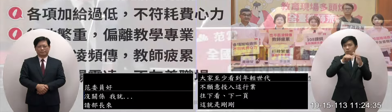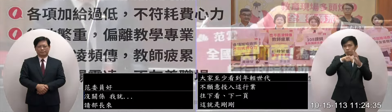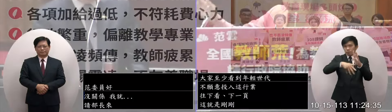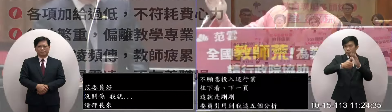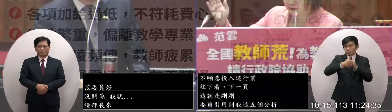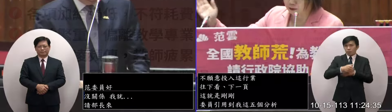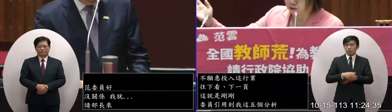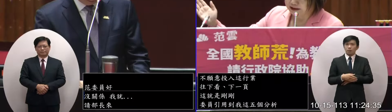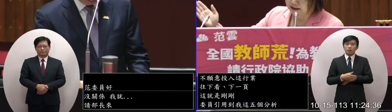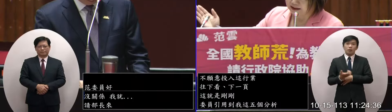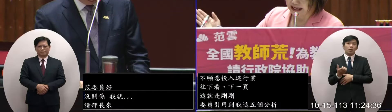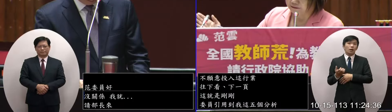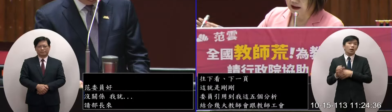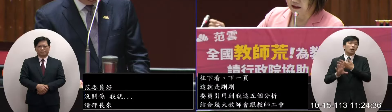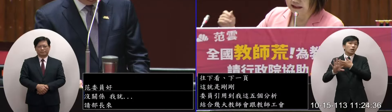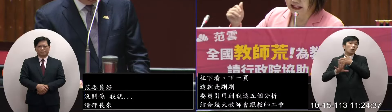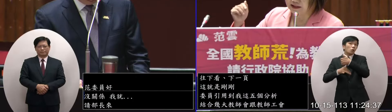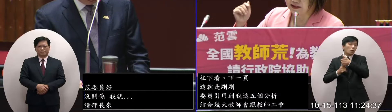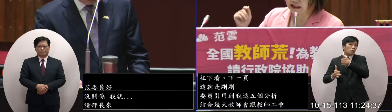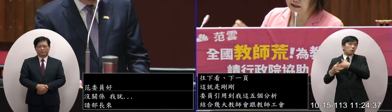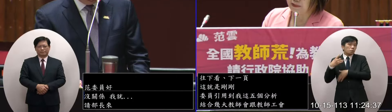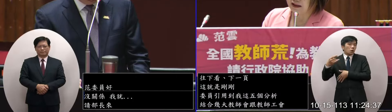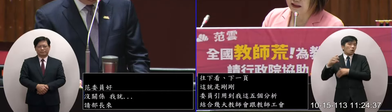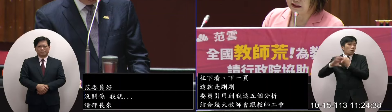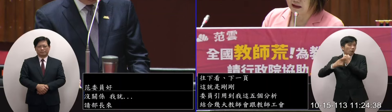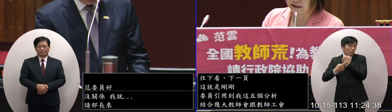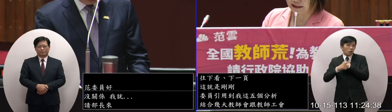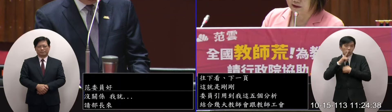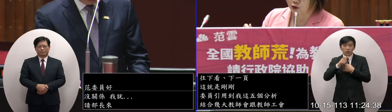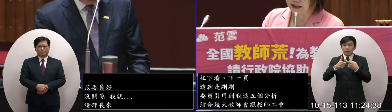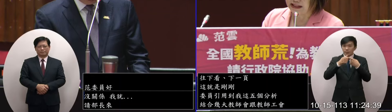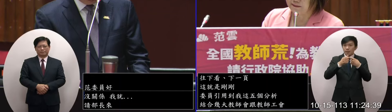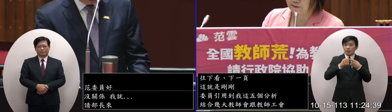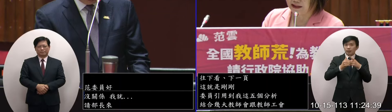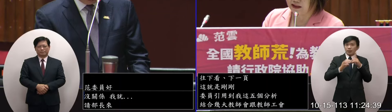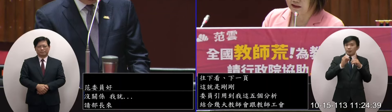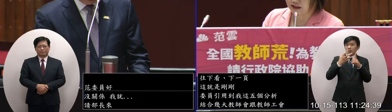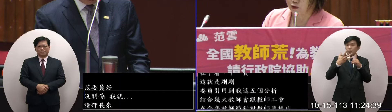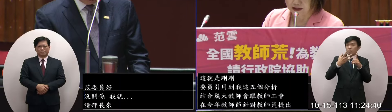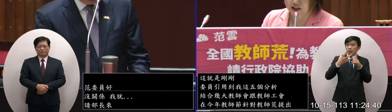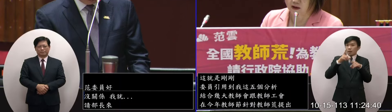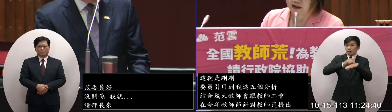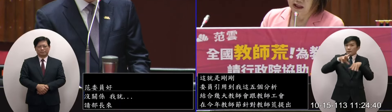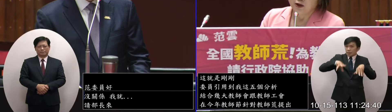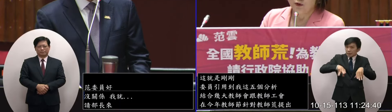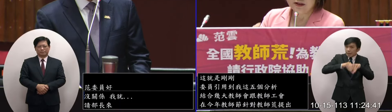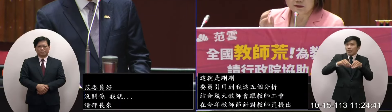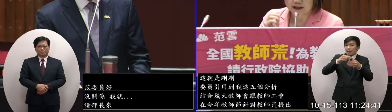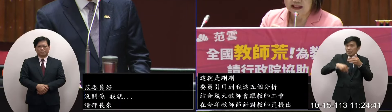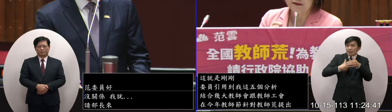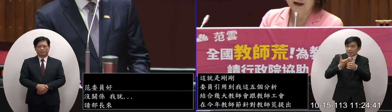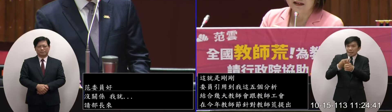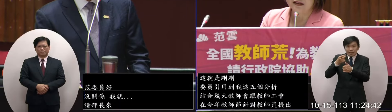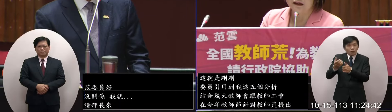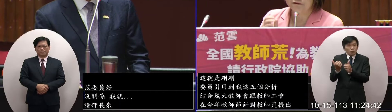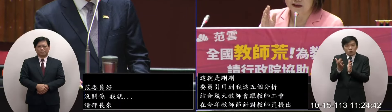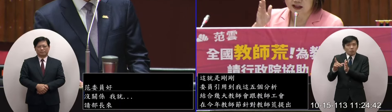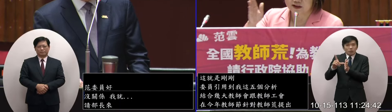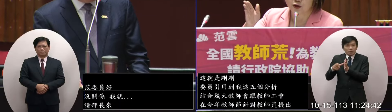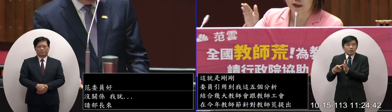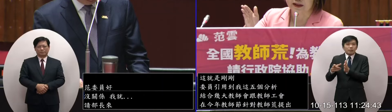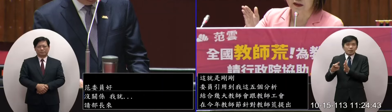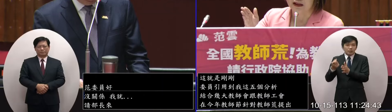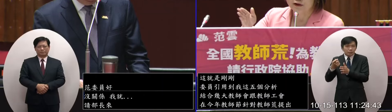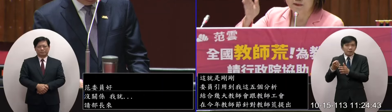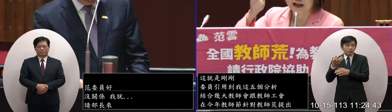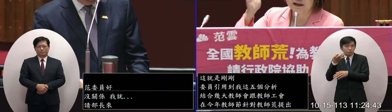哦，他有用我这个讲法哈、第一个是108课纲给的全新备课资源少。我认为108课纲方